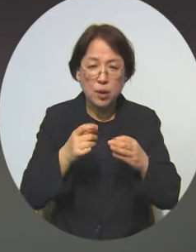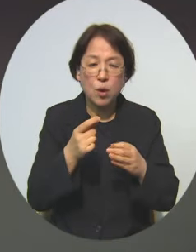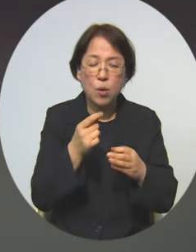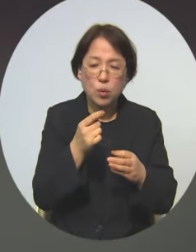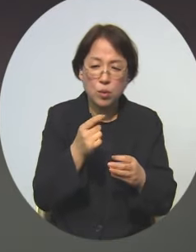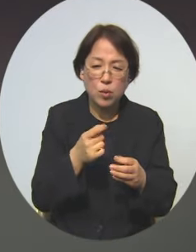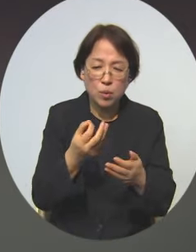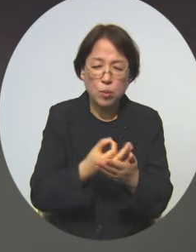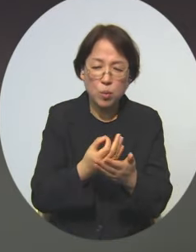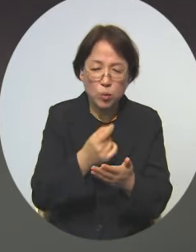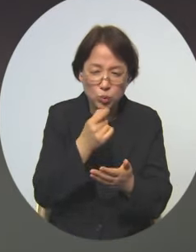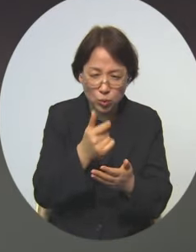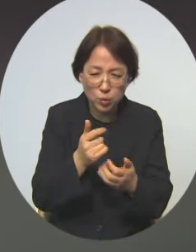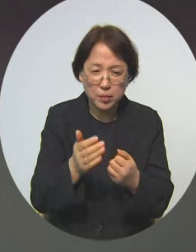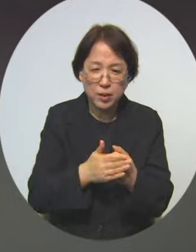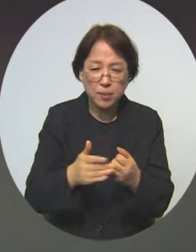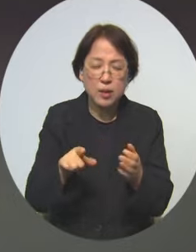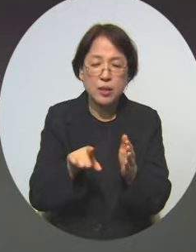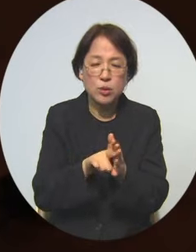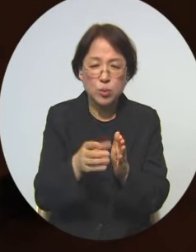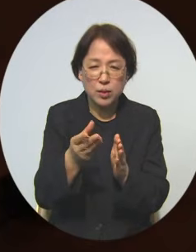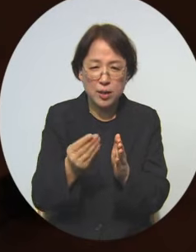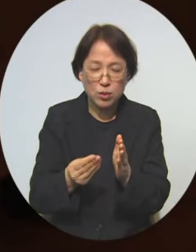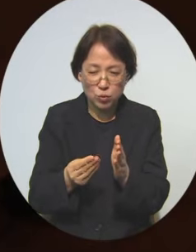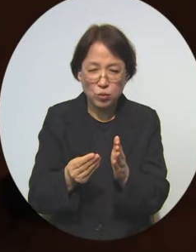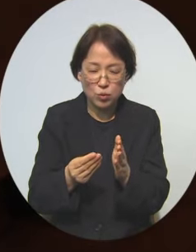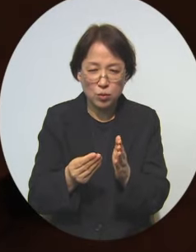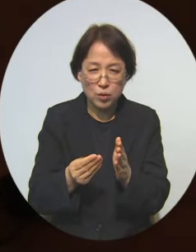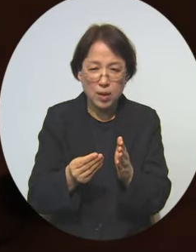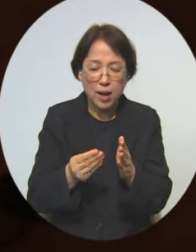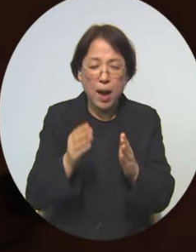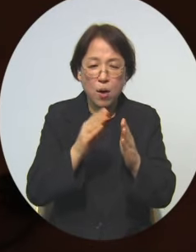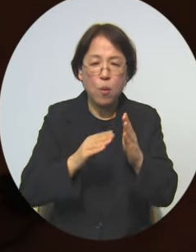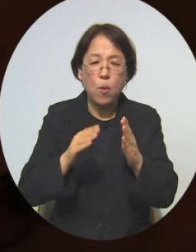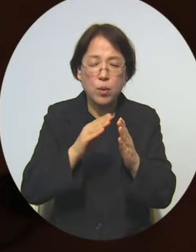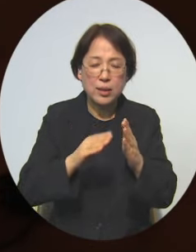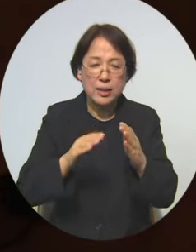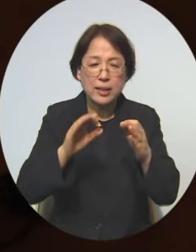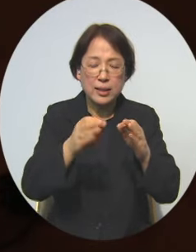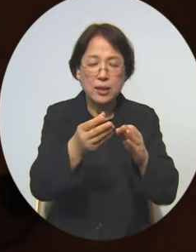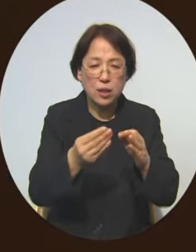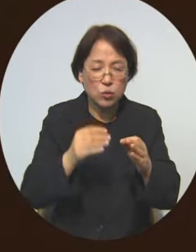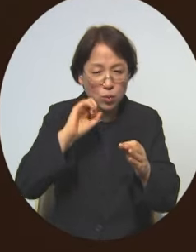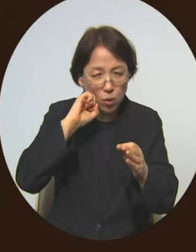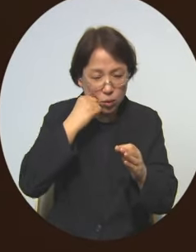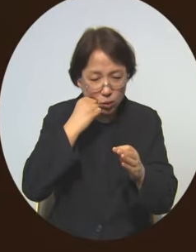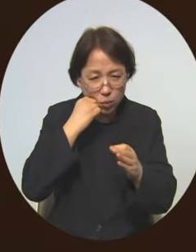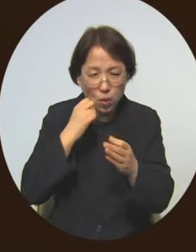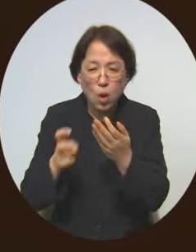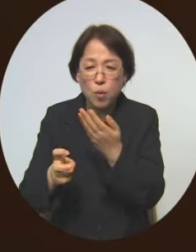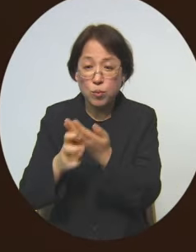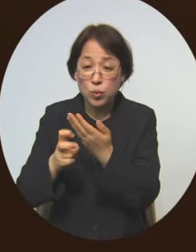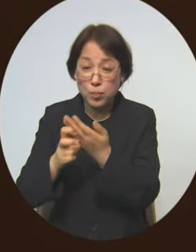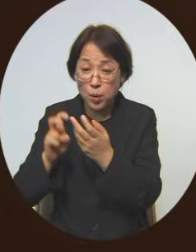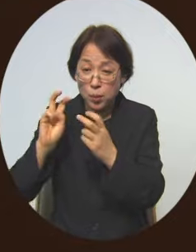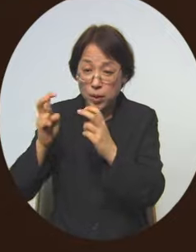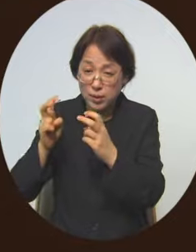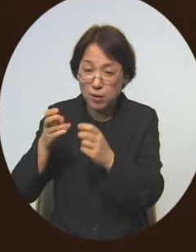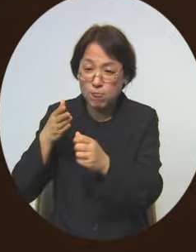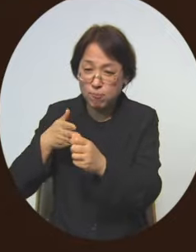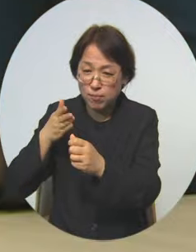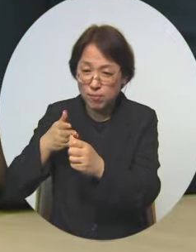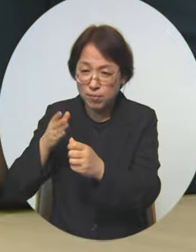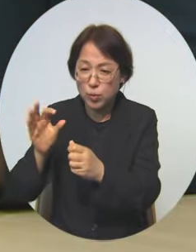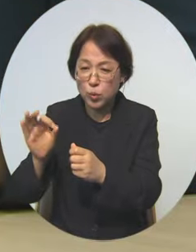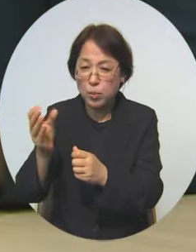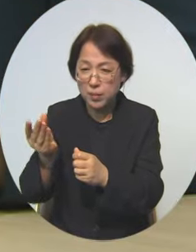않는 상태라서 신용대출이나 사업자 대출을 이용할 수 없었습니다. 결국 A씨는 불법 사금융업체에서 돈을